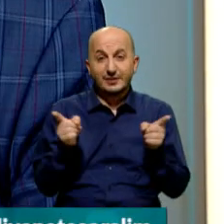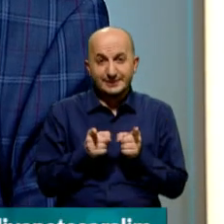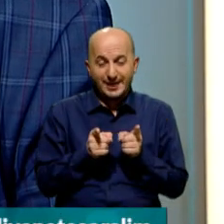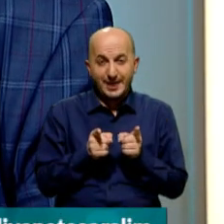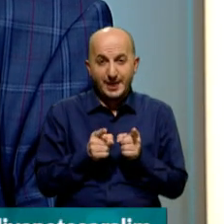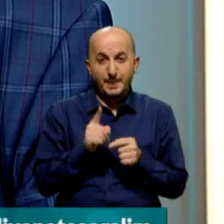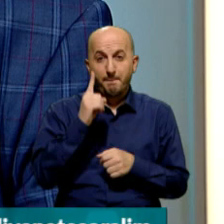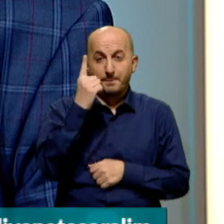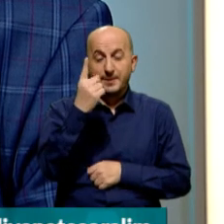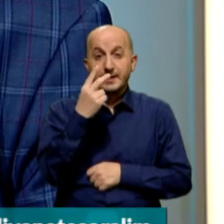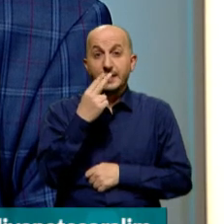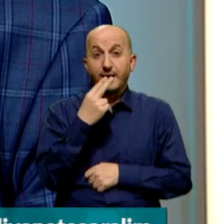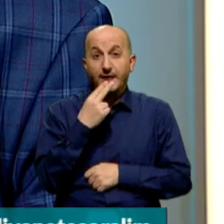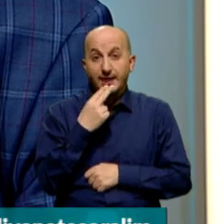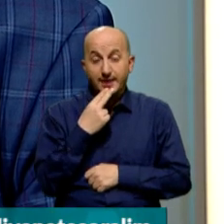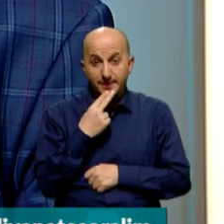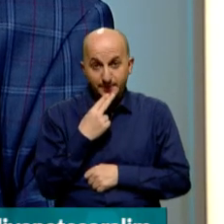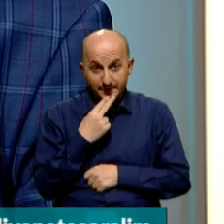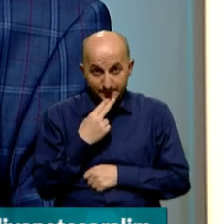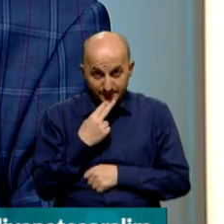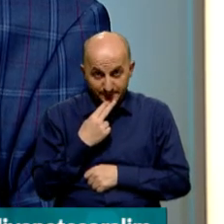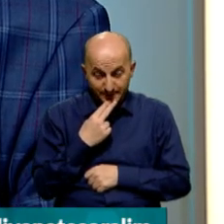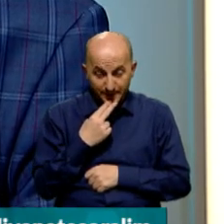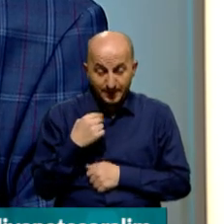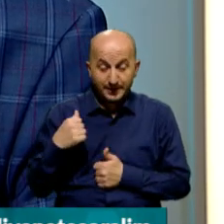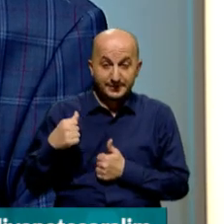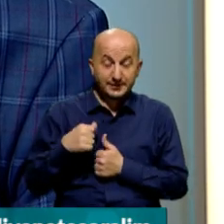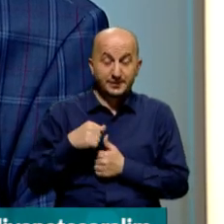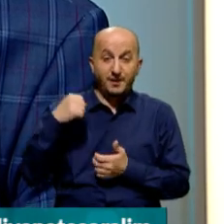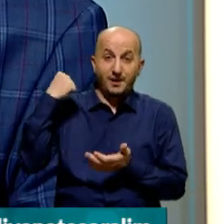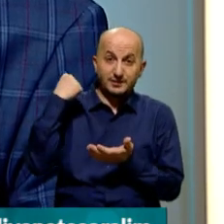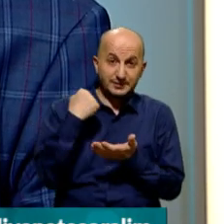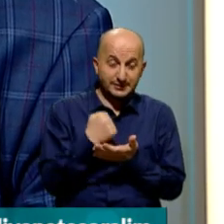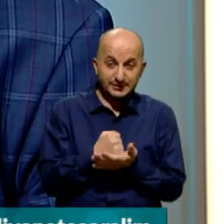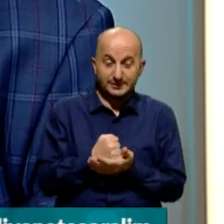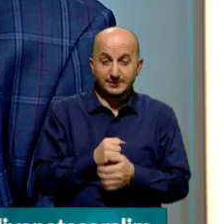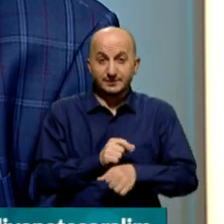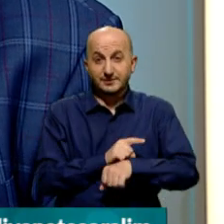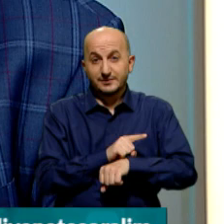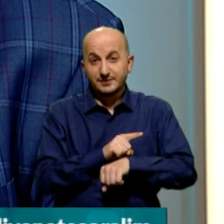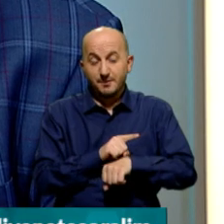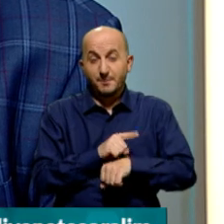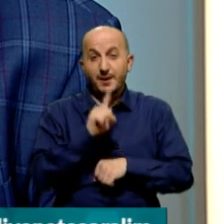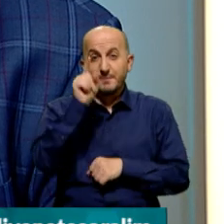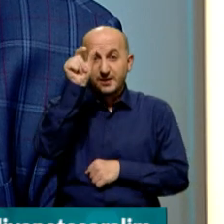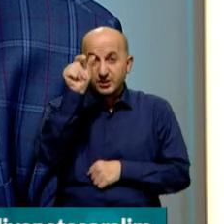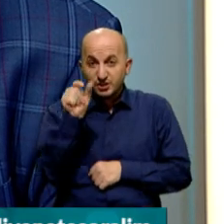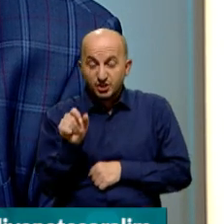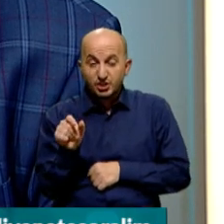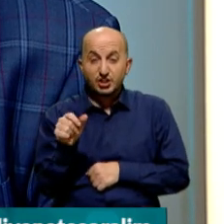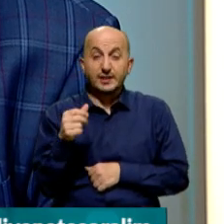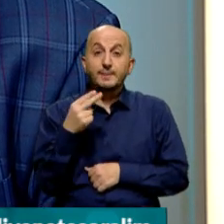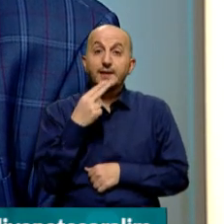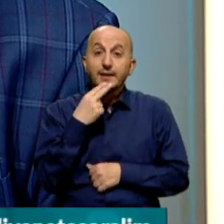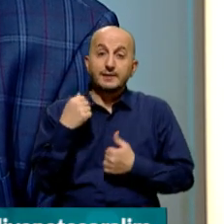Bir hanımefendiye, bir hanım kızımıza nikah kıydığımızda, yani bir kişi bir hanımefendiyle nikah